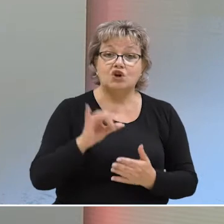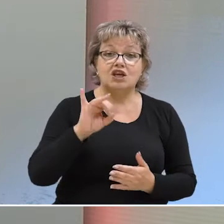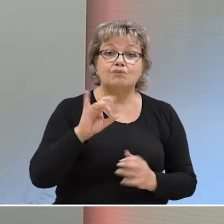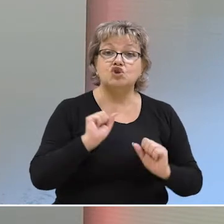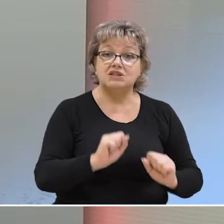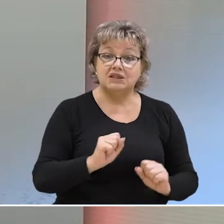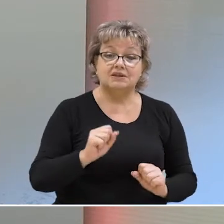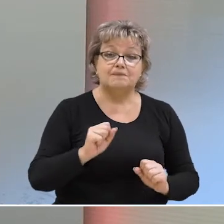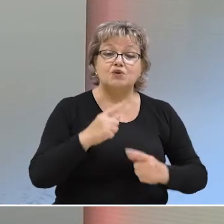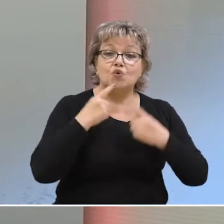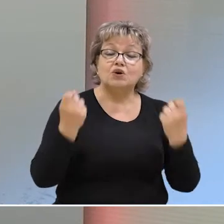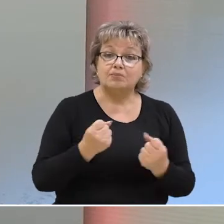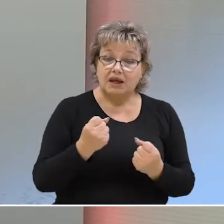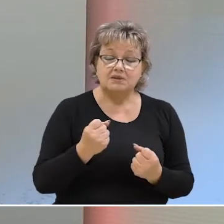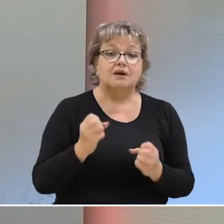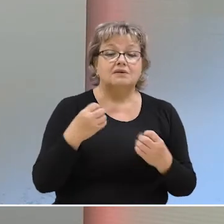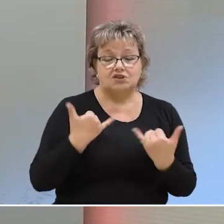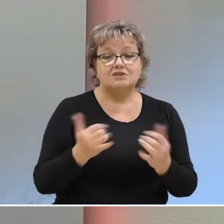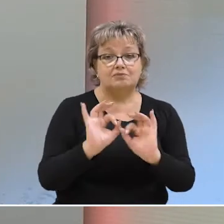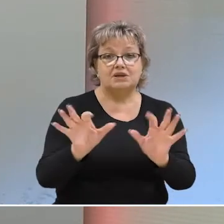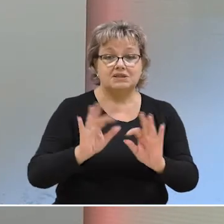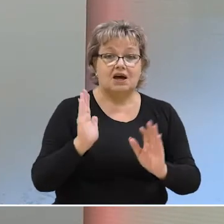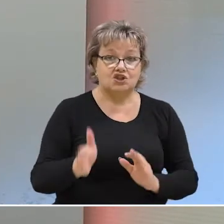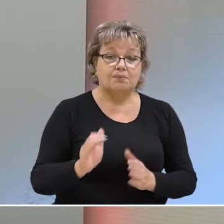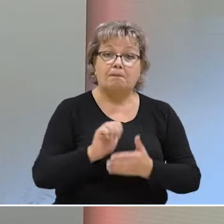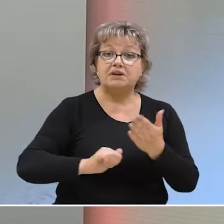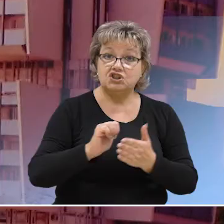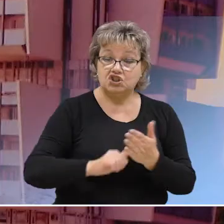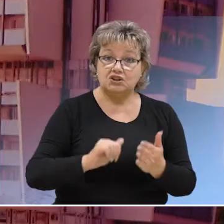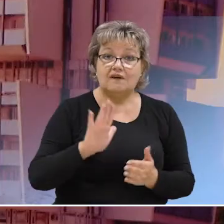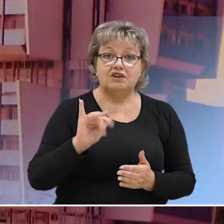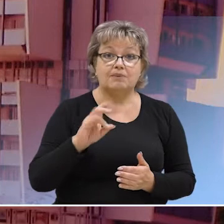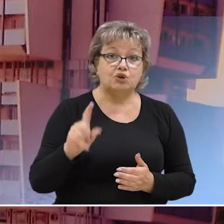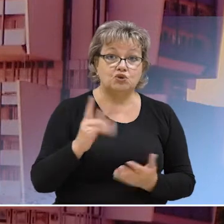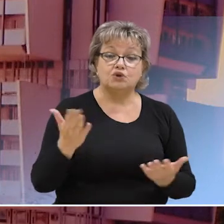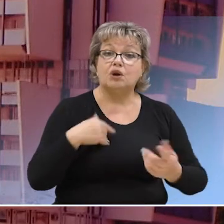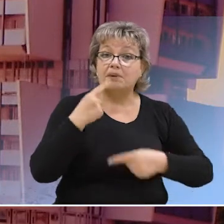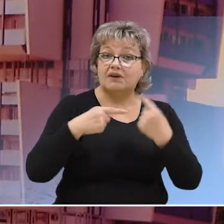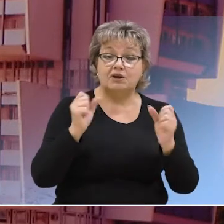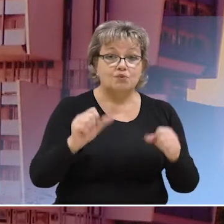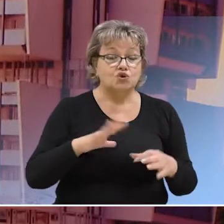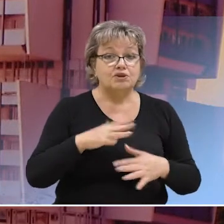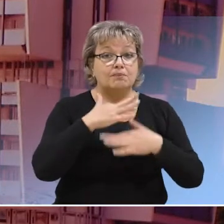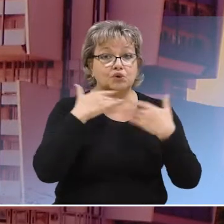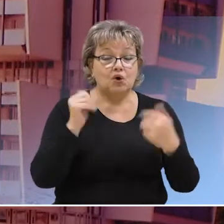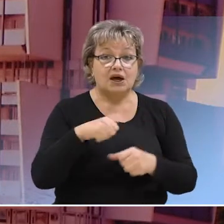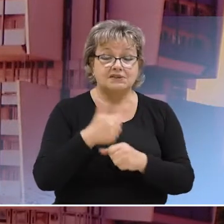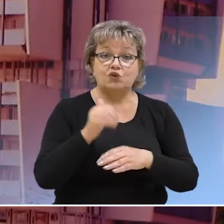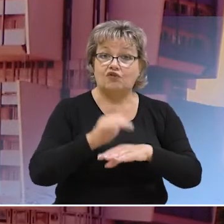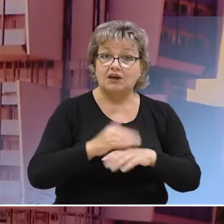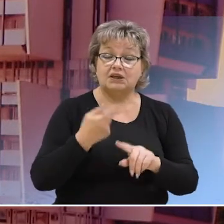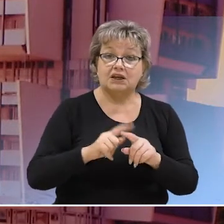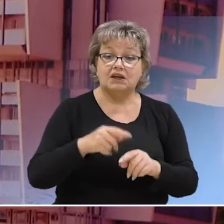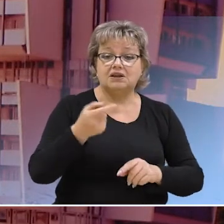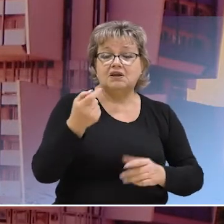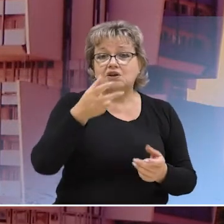свой иммунитет укреплять. А вот как это сделать, мы вам сейчас расскажем. Да, причин у авитаминоза, о которых мы сейчас говорим, может быть много. Основной